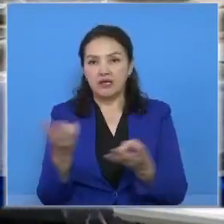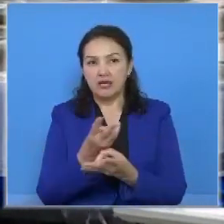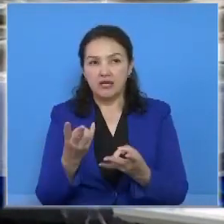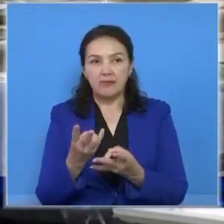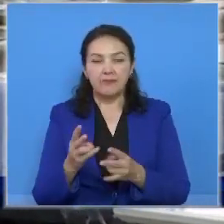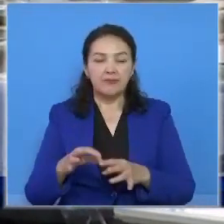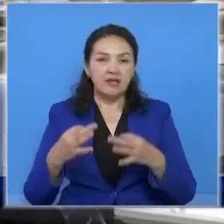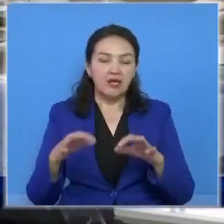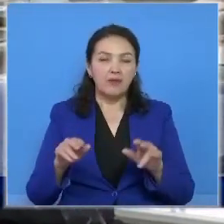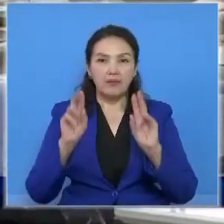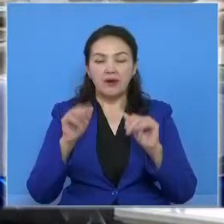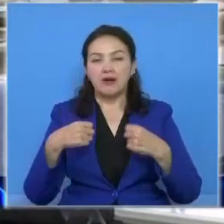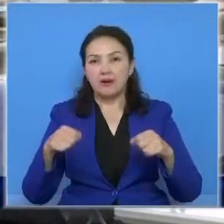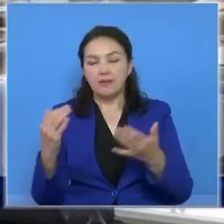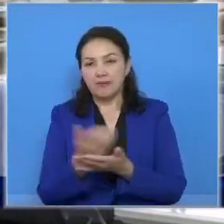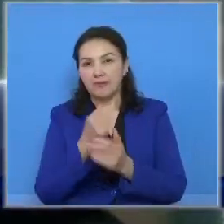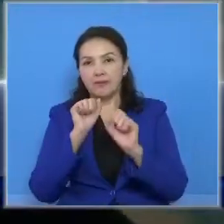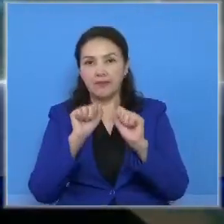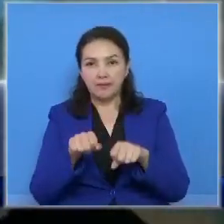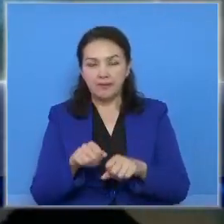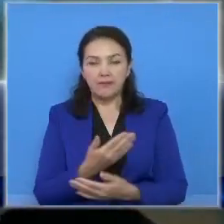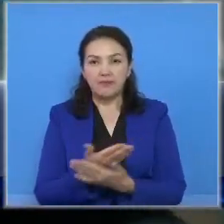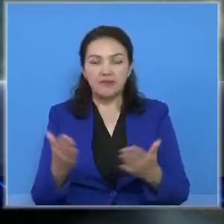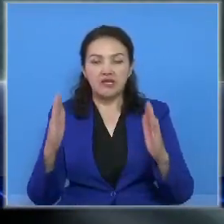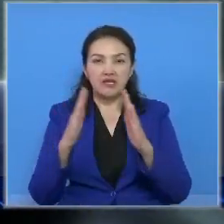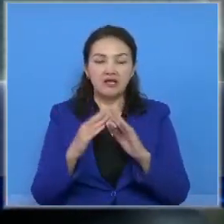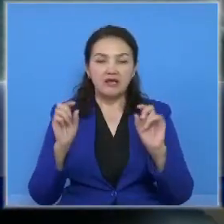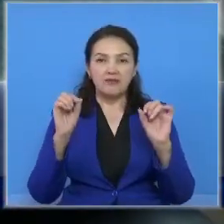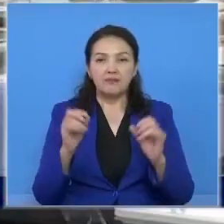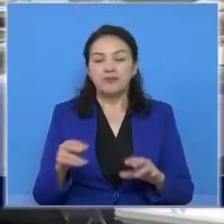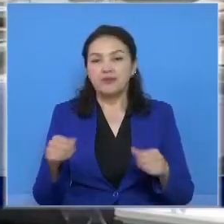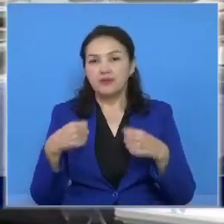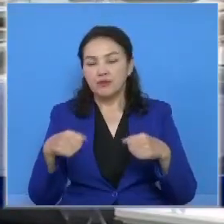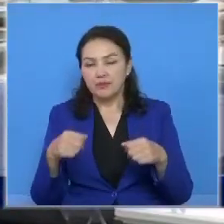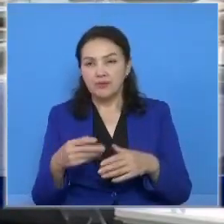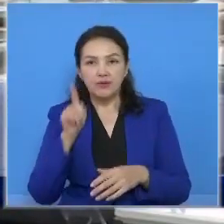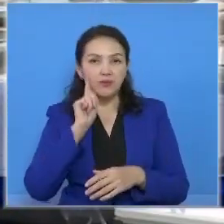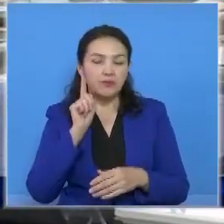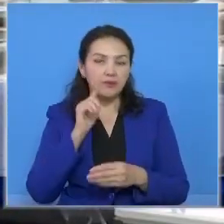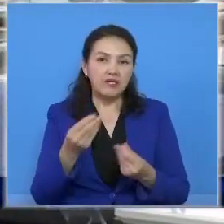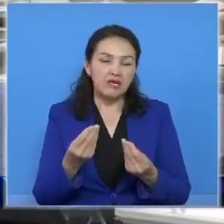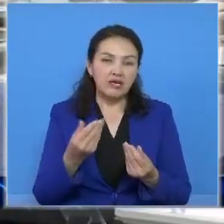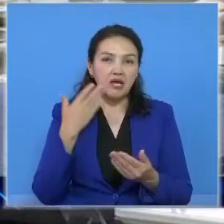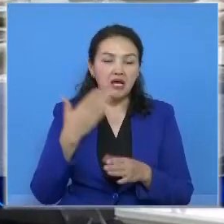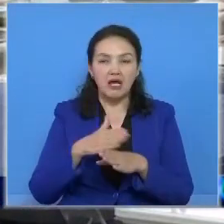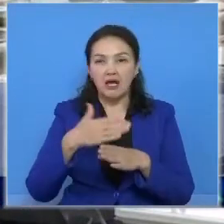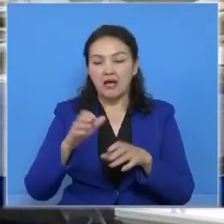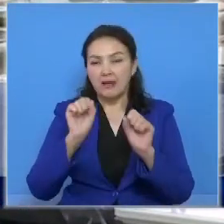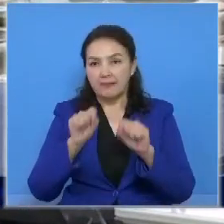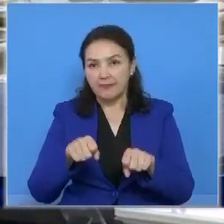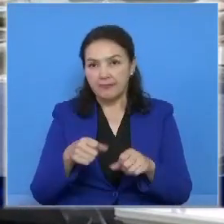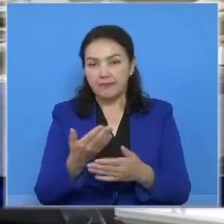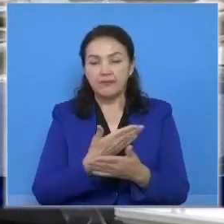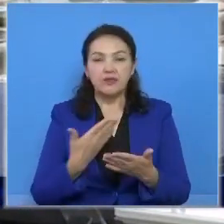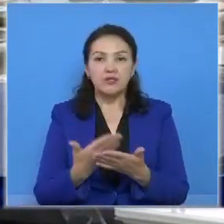де кеңсеге арналған тауарларды таба аласыздар. Сіздер үйге арналған тауарларды өте қолжетімді және де жеңілдікпен ала аласыздар.